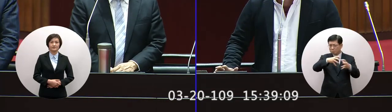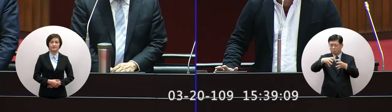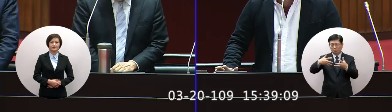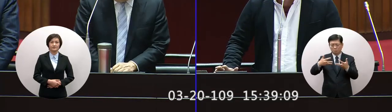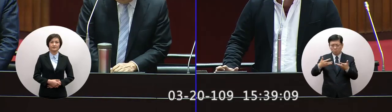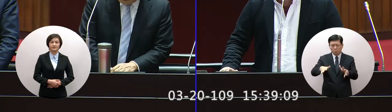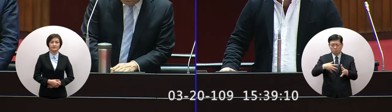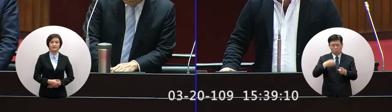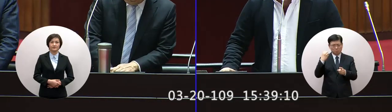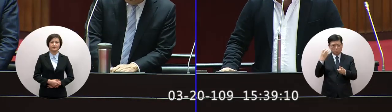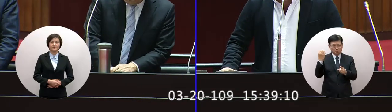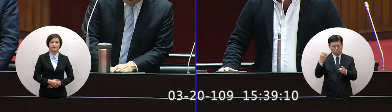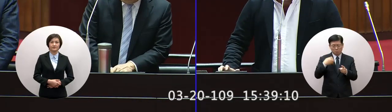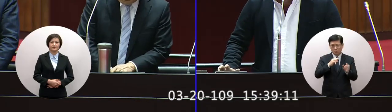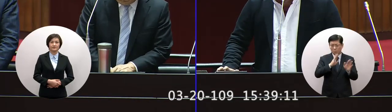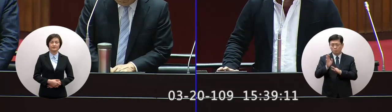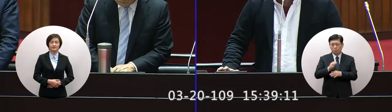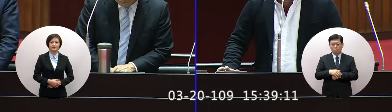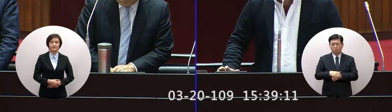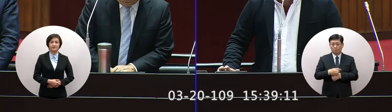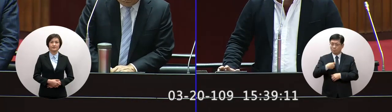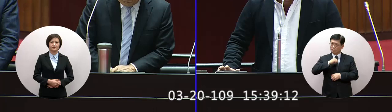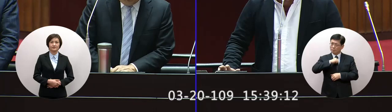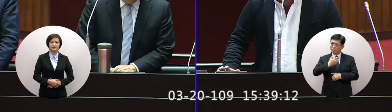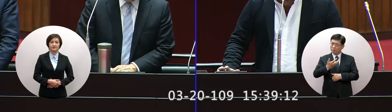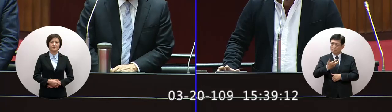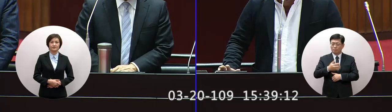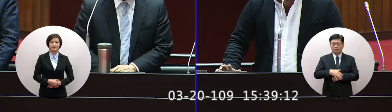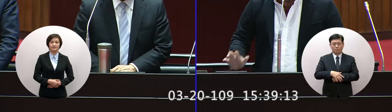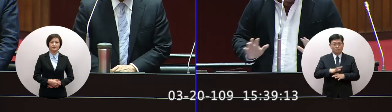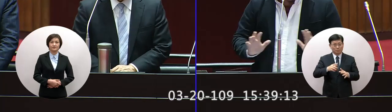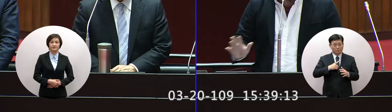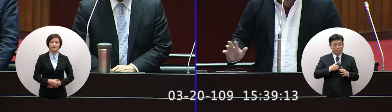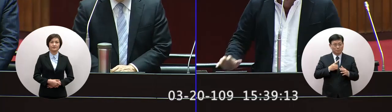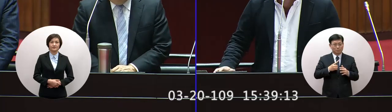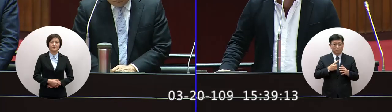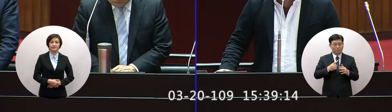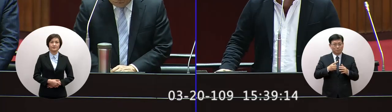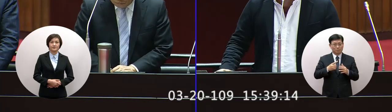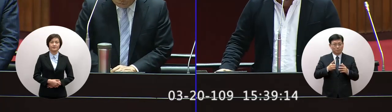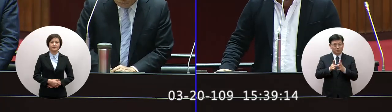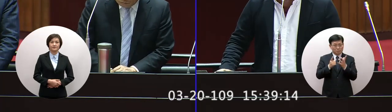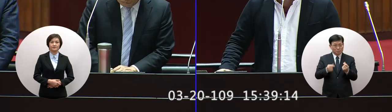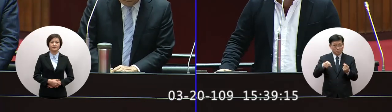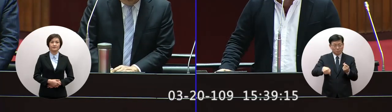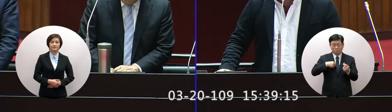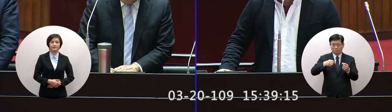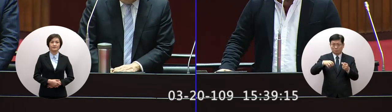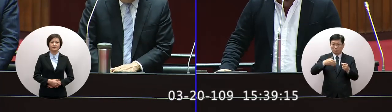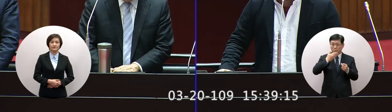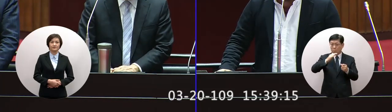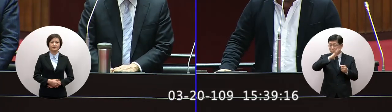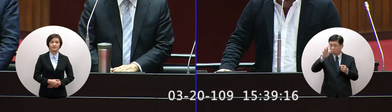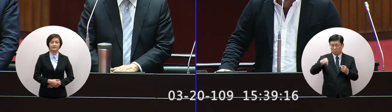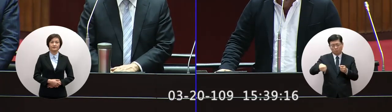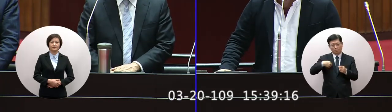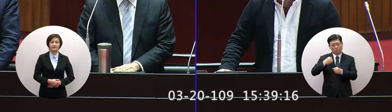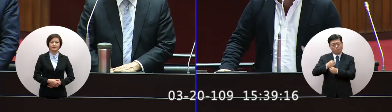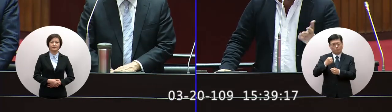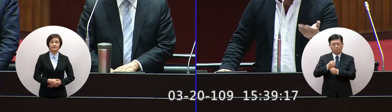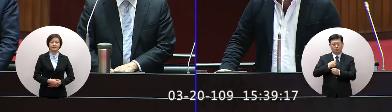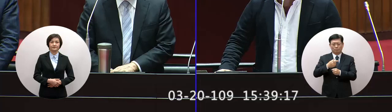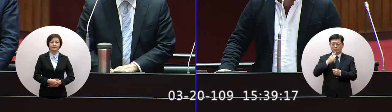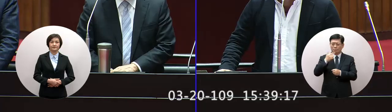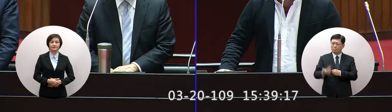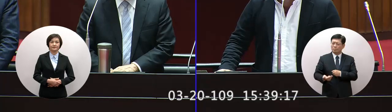这么多的趋势，但是台湾我们在这相对的 在这些气候的工作上面好像动作相对比较慢一